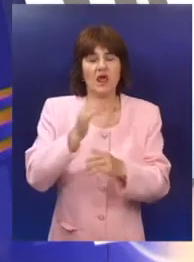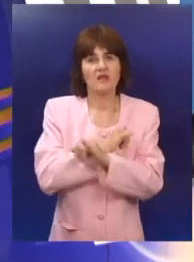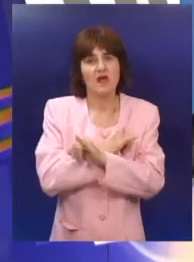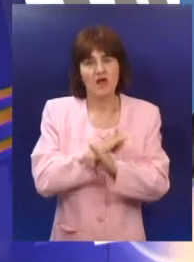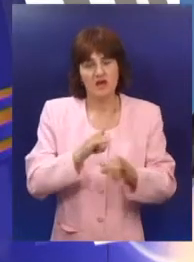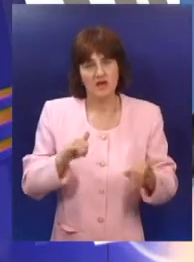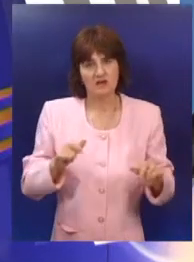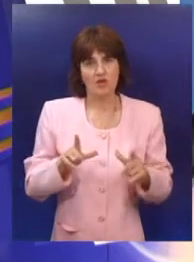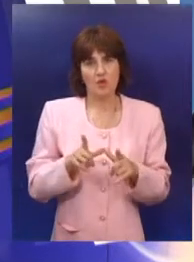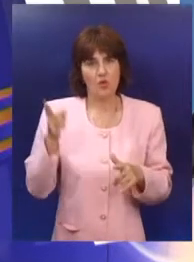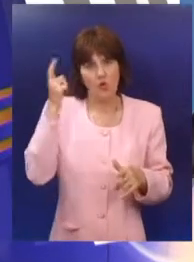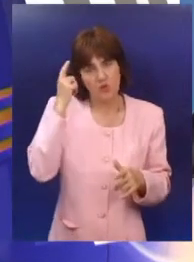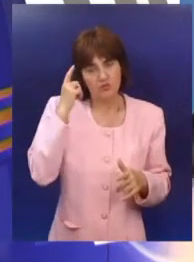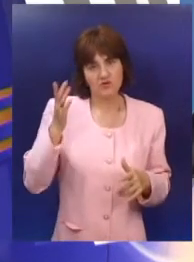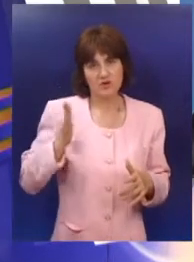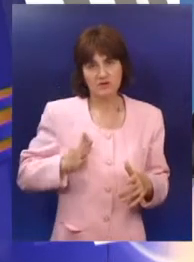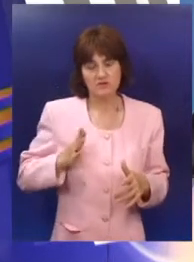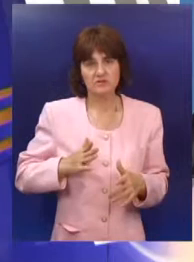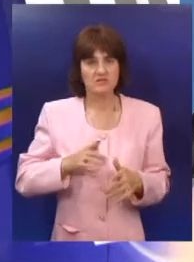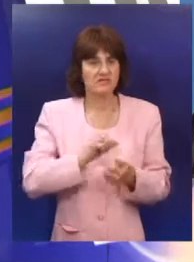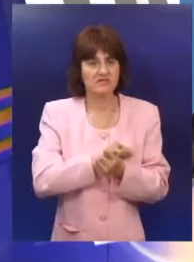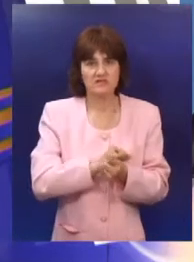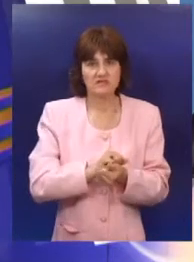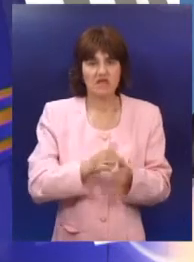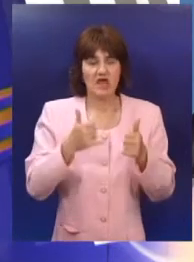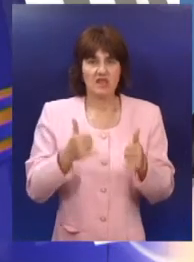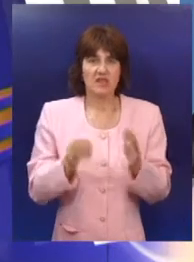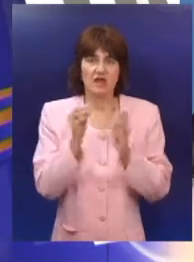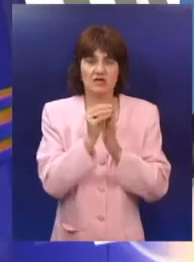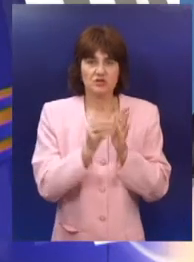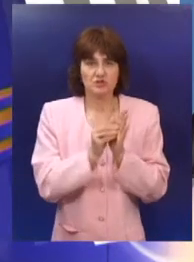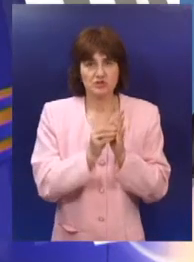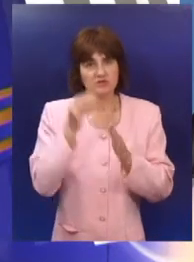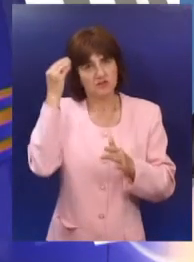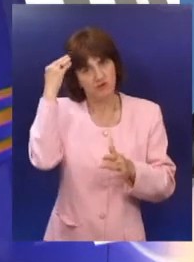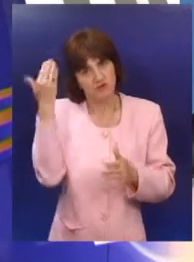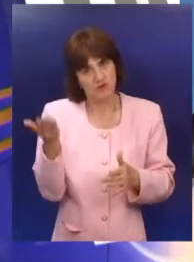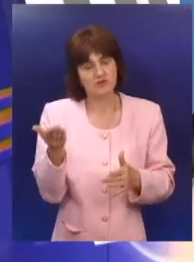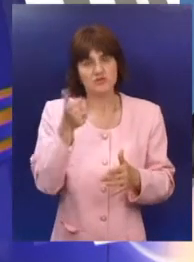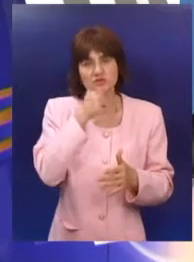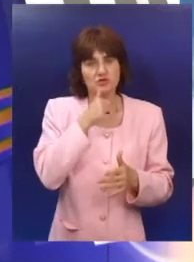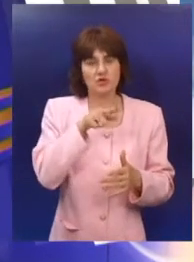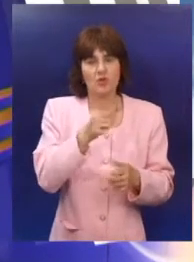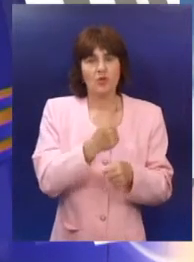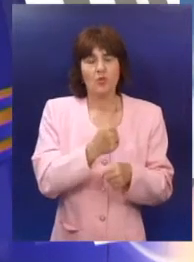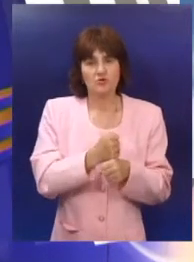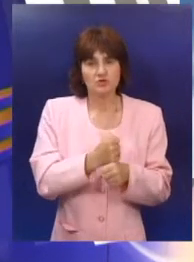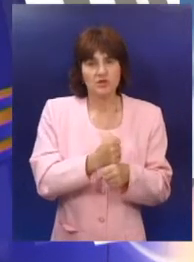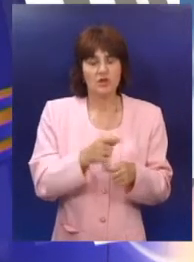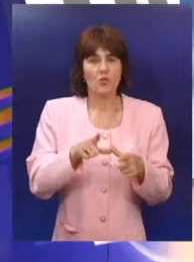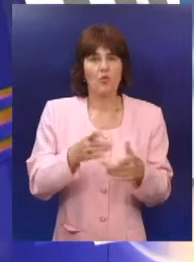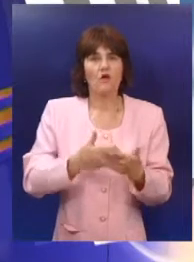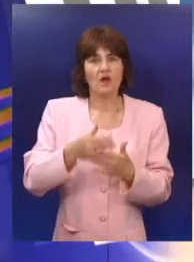i ostavili su neizbrisiv trag u kulturi i arhitekturi. Svake godine na današnji dan odaje im se počast za sve što su učinili za